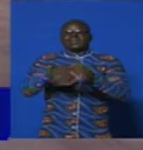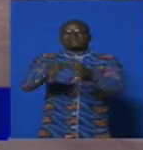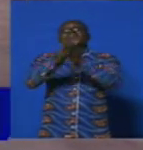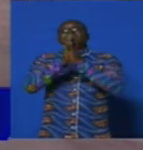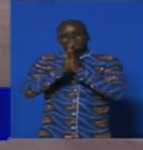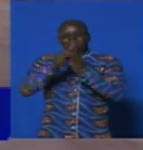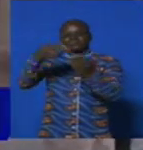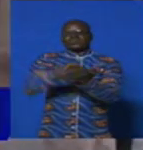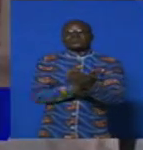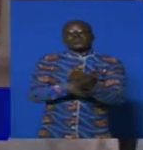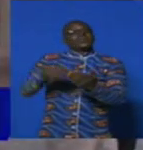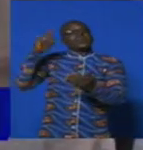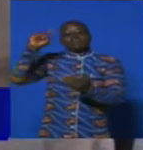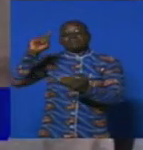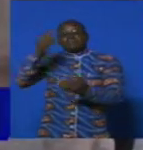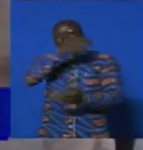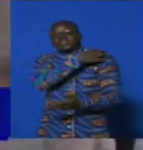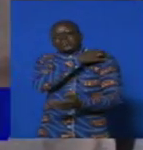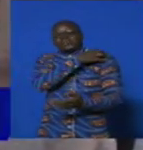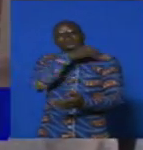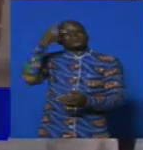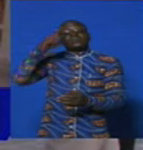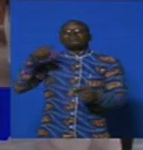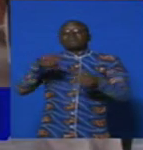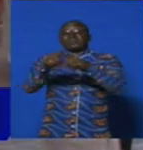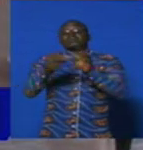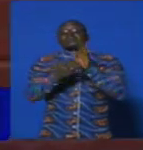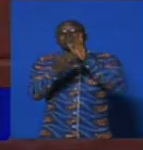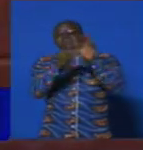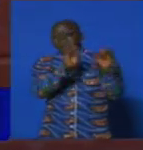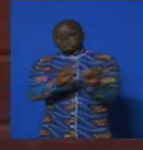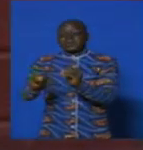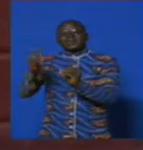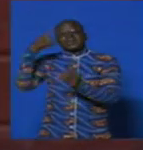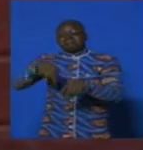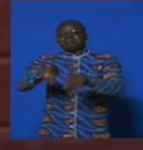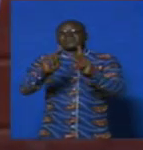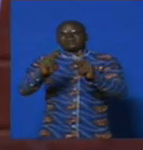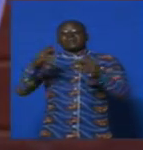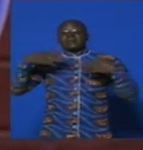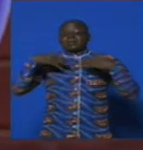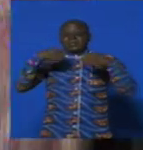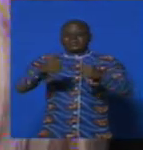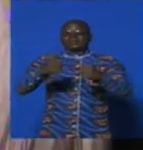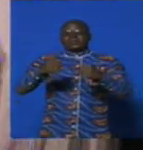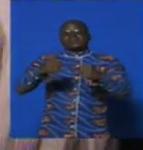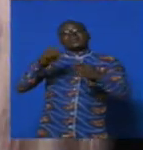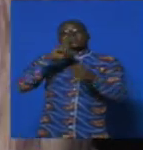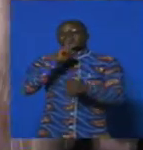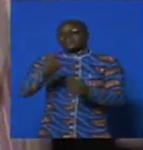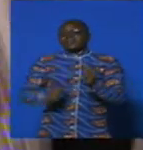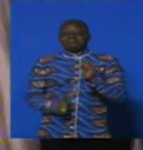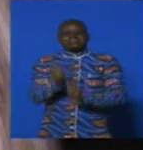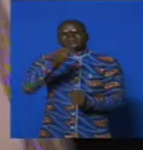nouvel état-major de redéfinir le mode opératoire qui permettra à la force conjointe d'être plus